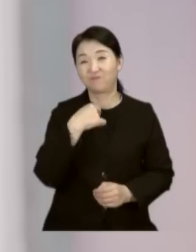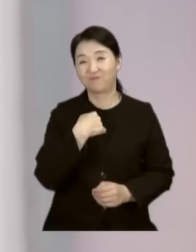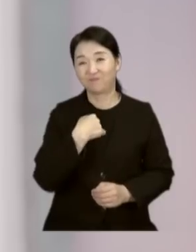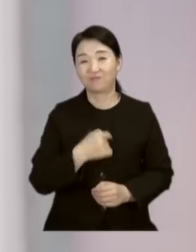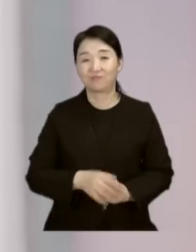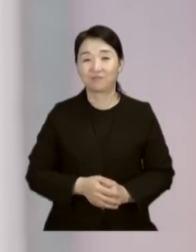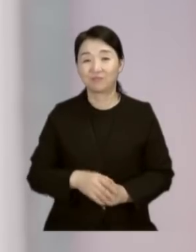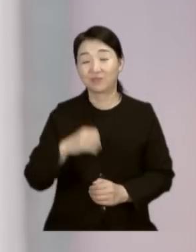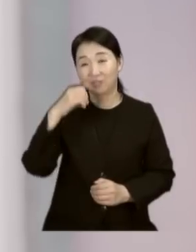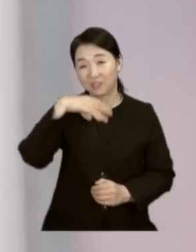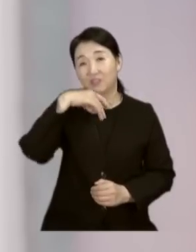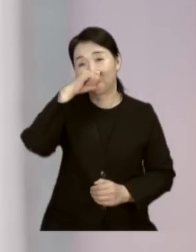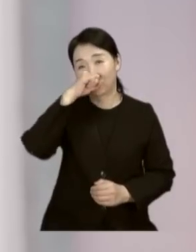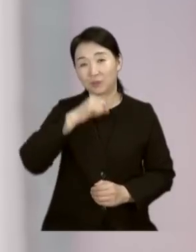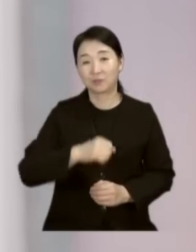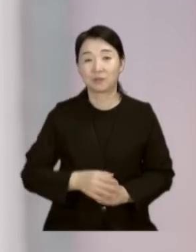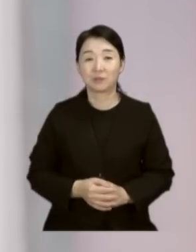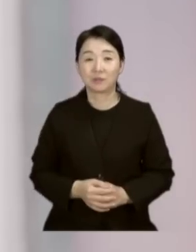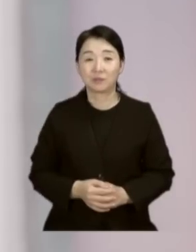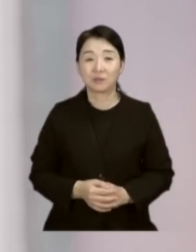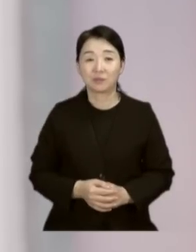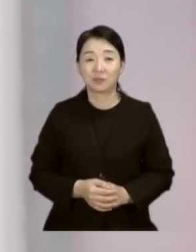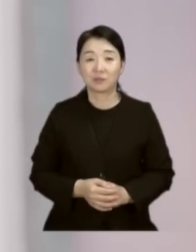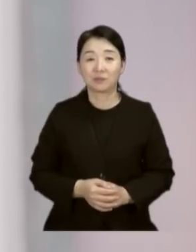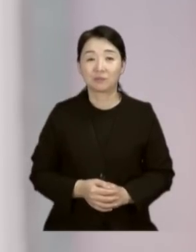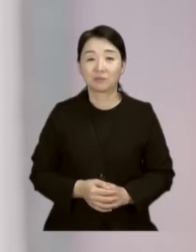좋았어요. 그냥 좋아 마냥 좋았어요.